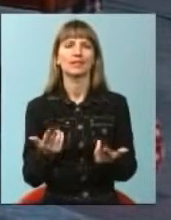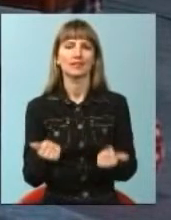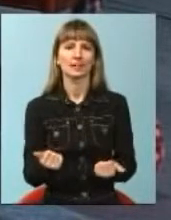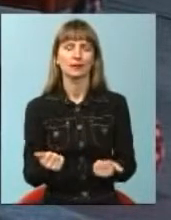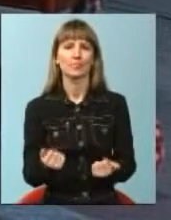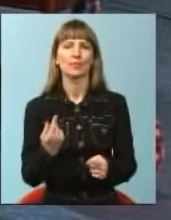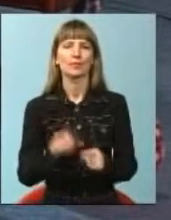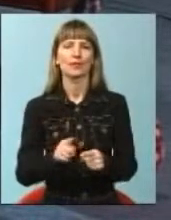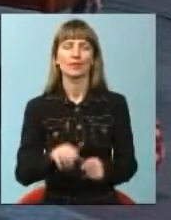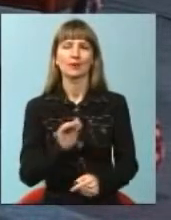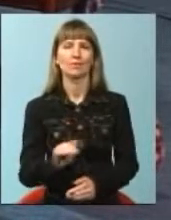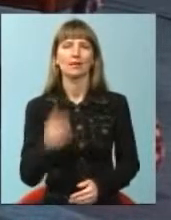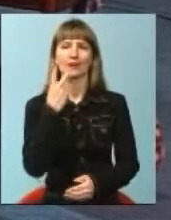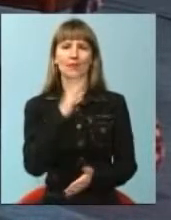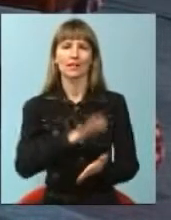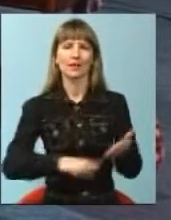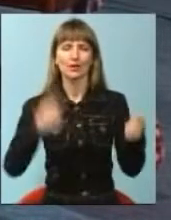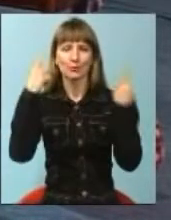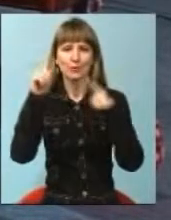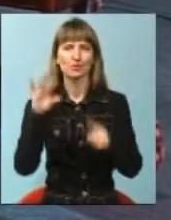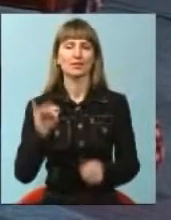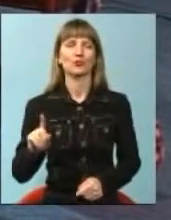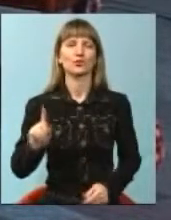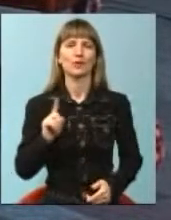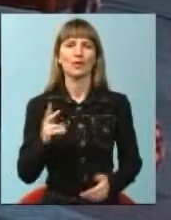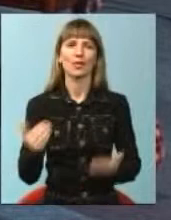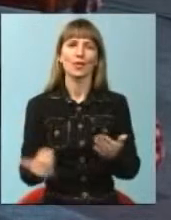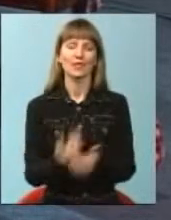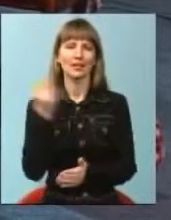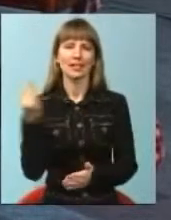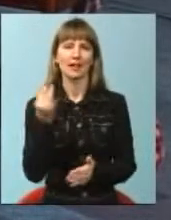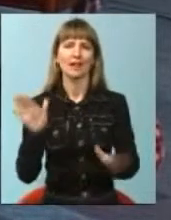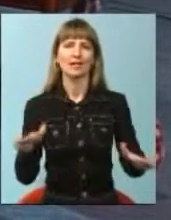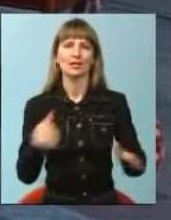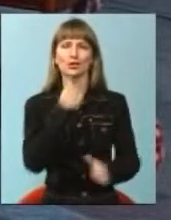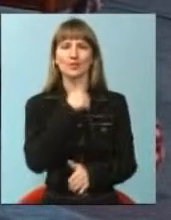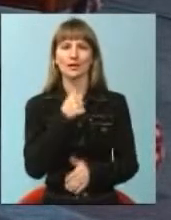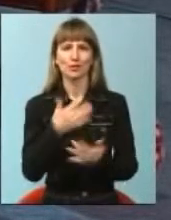Звичайно. Тож, малята, дивіться далі мультик та очікуйте нових цікавих